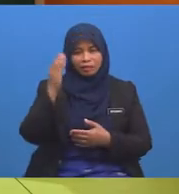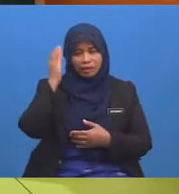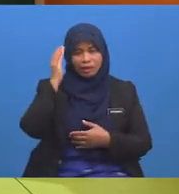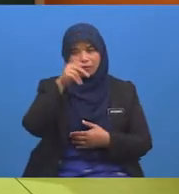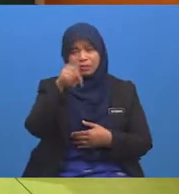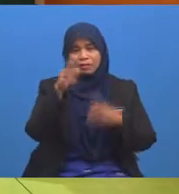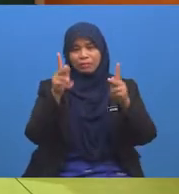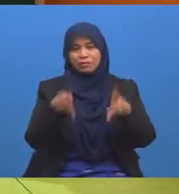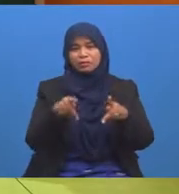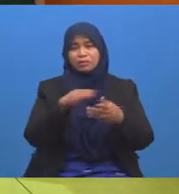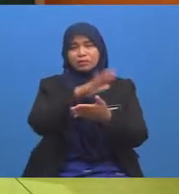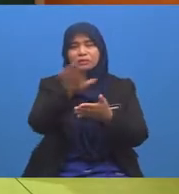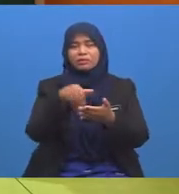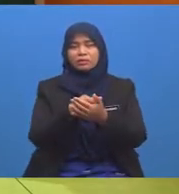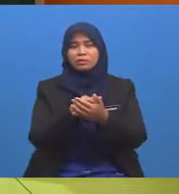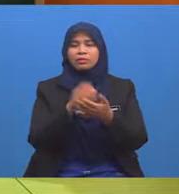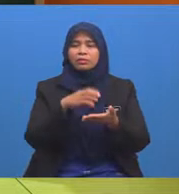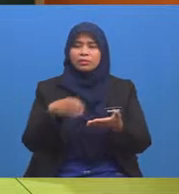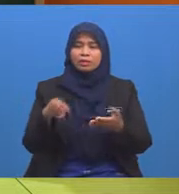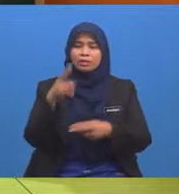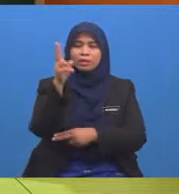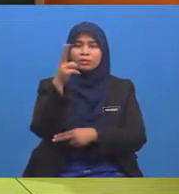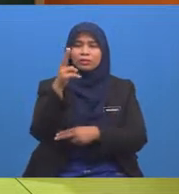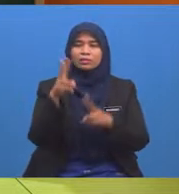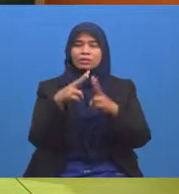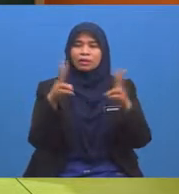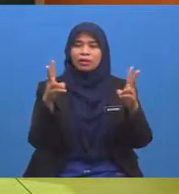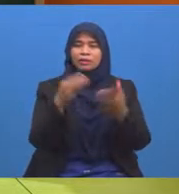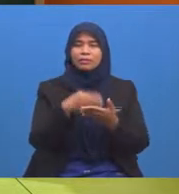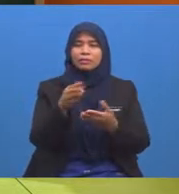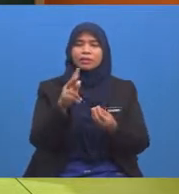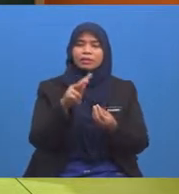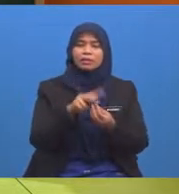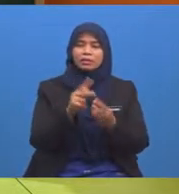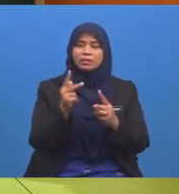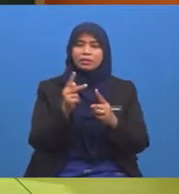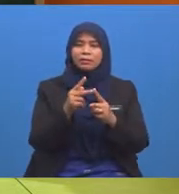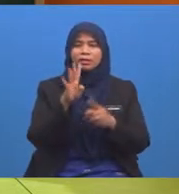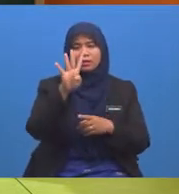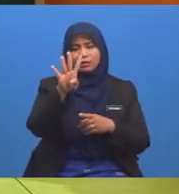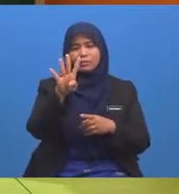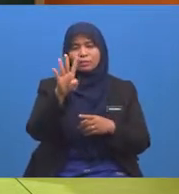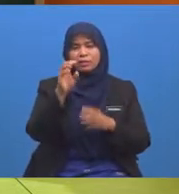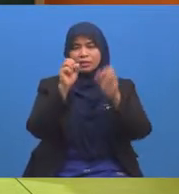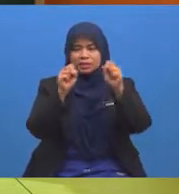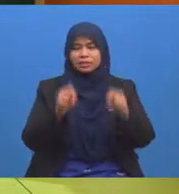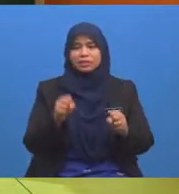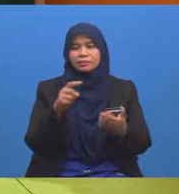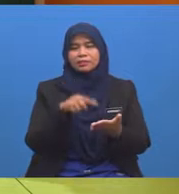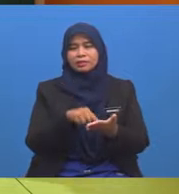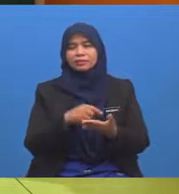Tahukah pelajar semua bahawa kemusnahan hutan sangat memberi kesan kepada keempat-empat